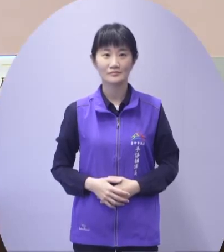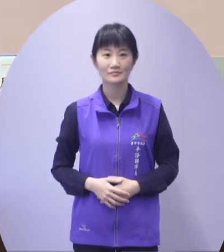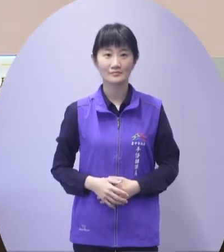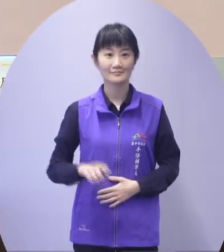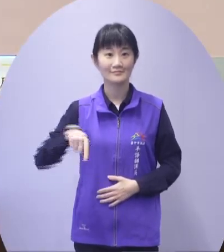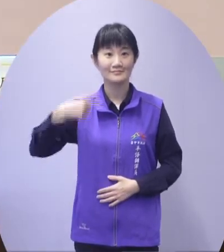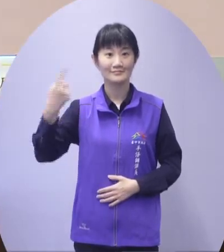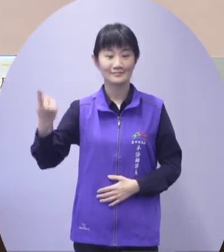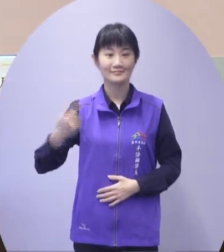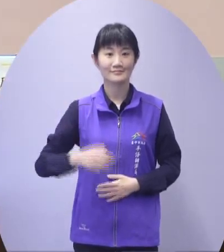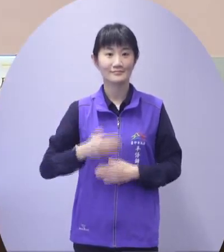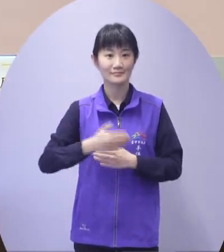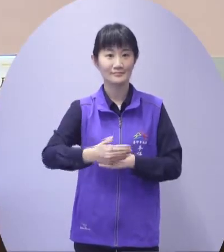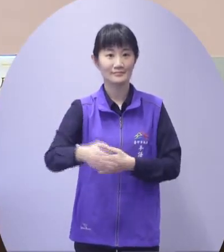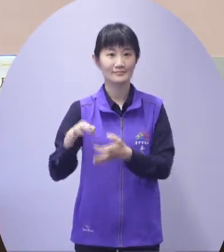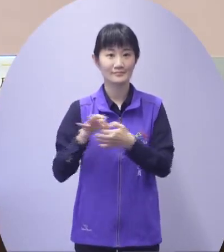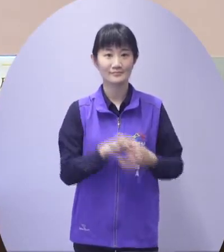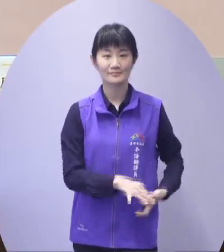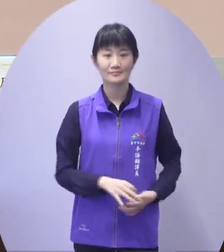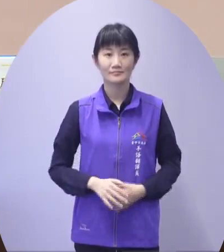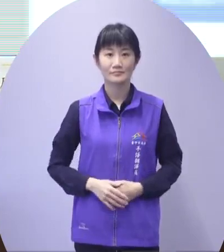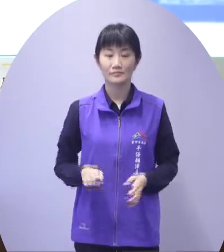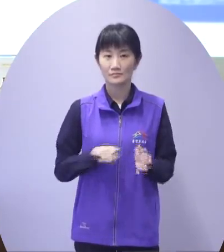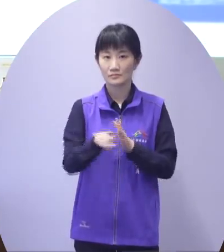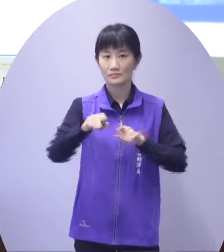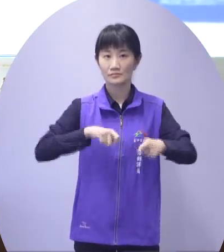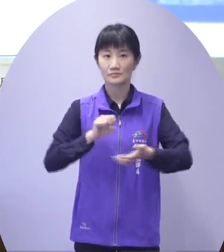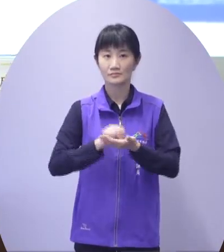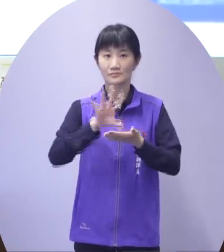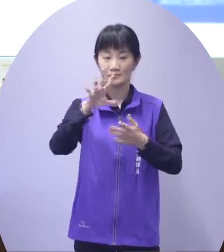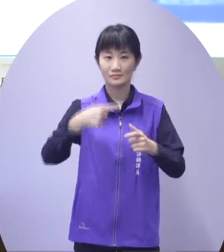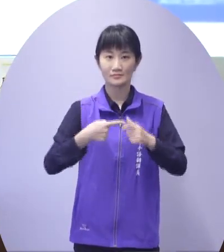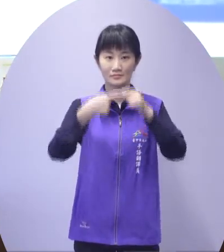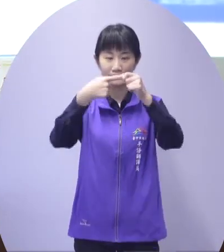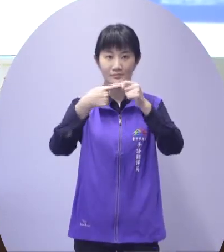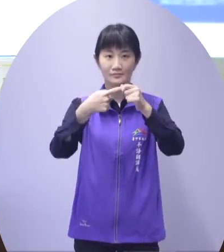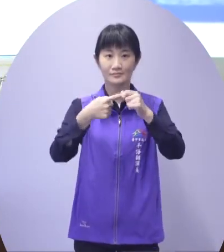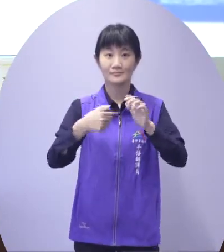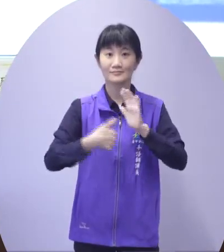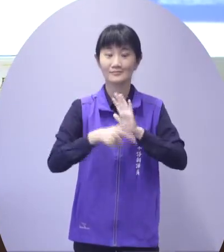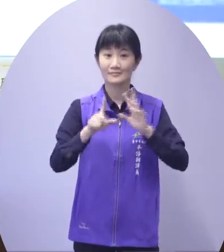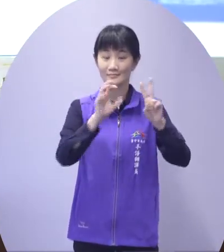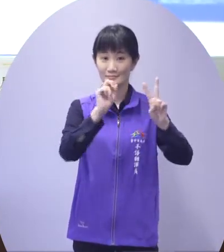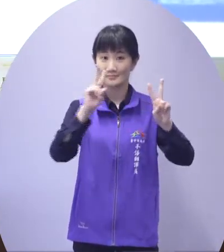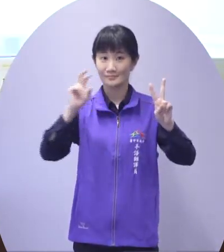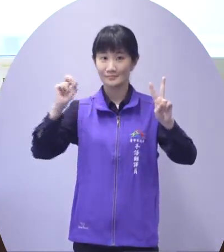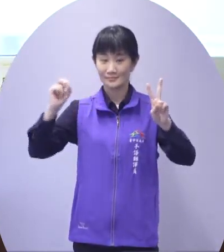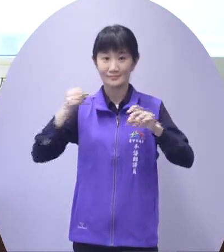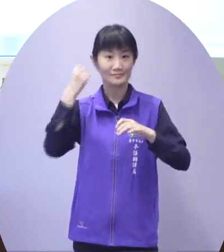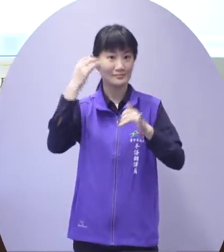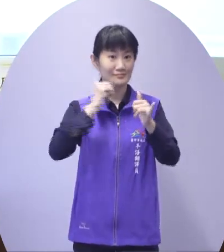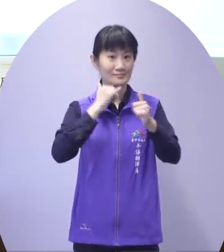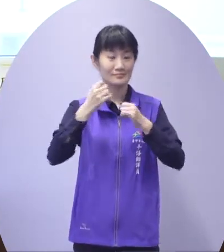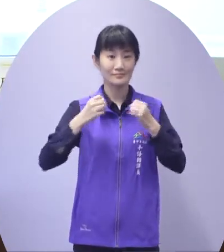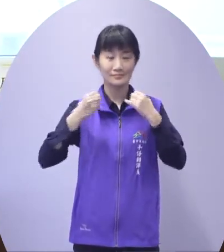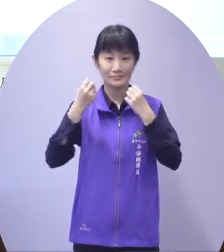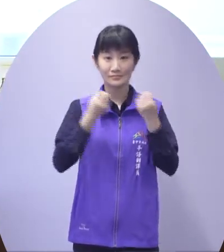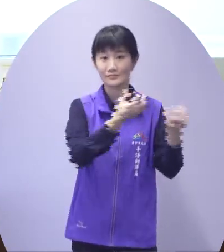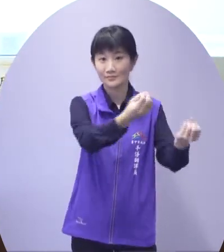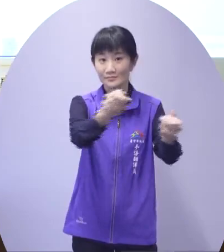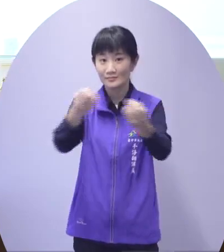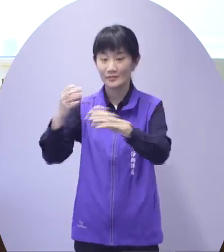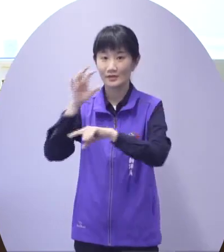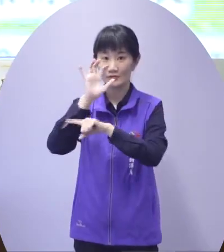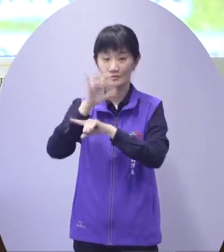好，我们下面的议程，谢谢。 专案报告，第一个专题名称为《2020新社花海季农特产